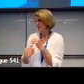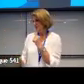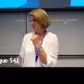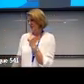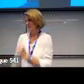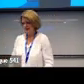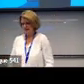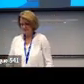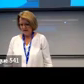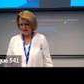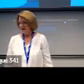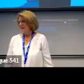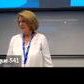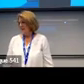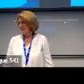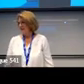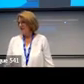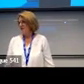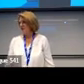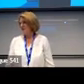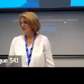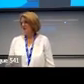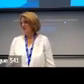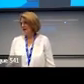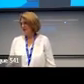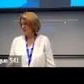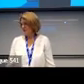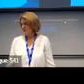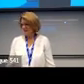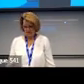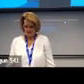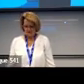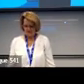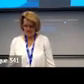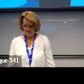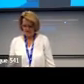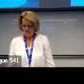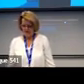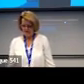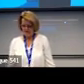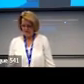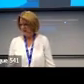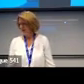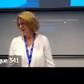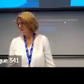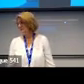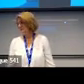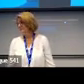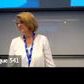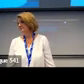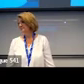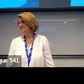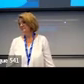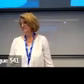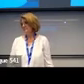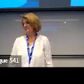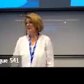qualité du contenu de Wikipédia. Une recherche expérimentale, une étude de cas, une recherche du type enquête.